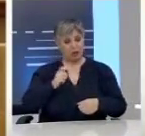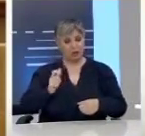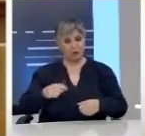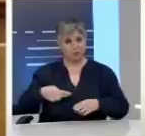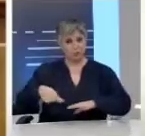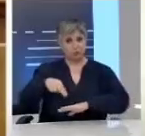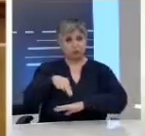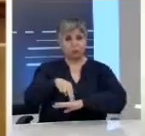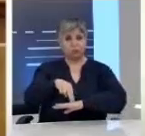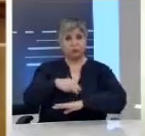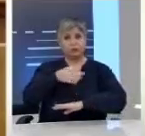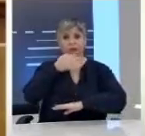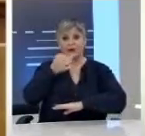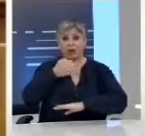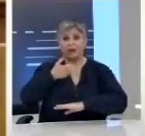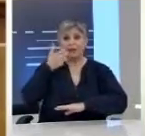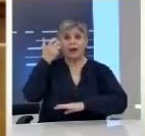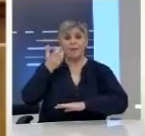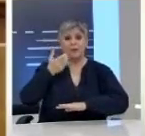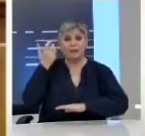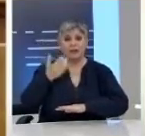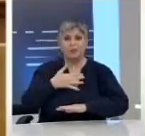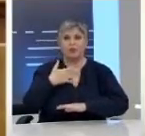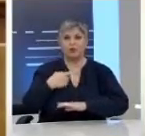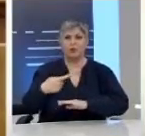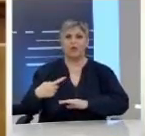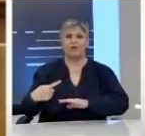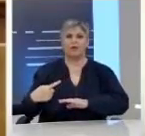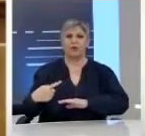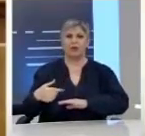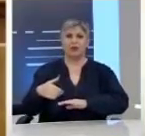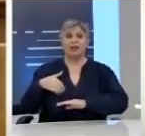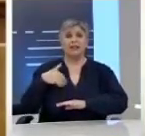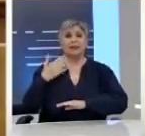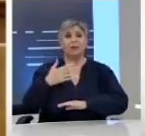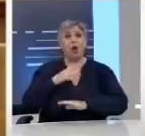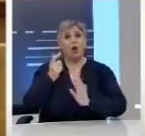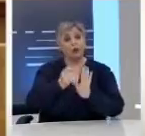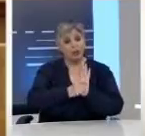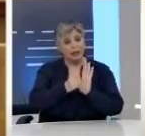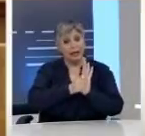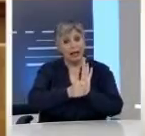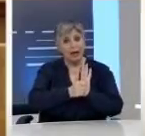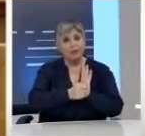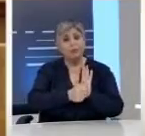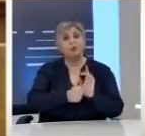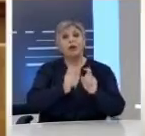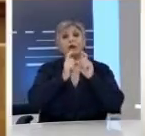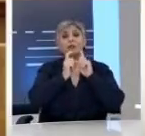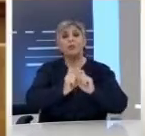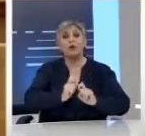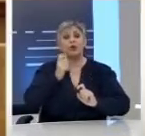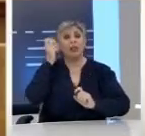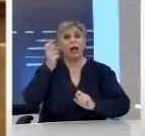όταν διαλαμβάνετε η γνώμη τους, η αποφασιστική, ως προϋπόθεση για την έκδοση απόφασης, να λέτε, α,